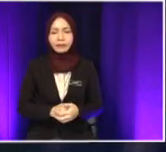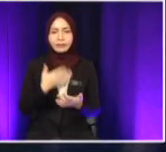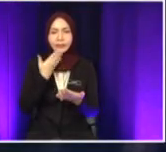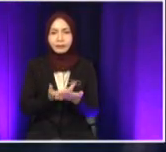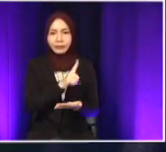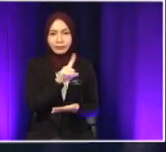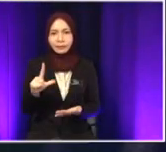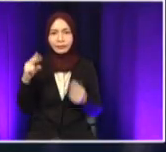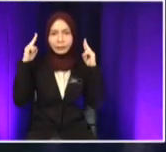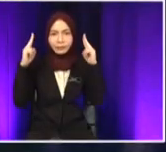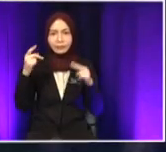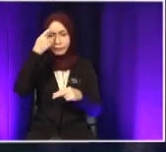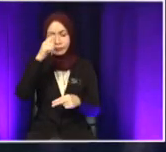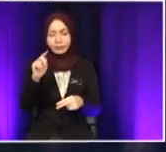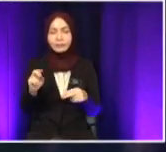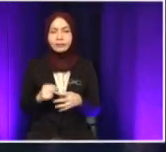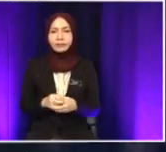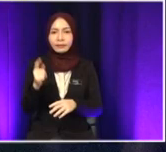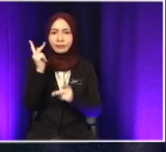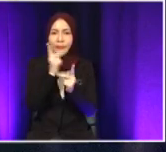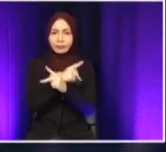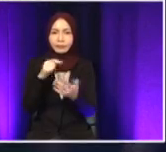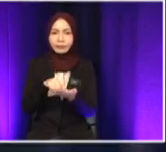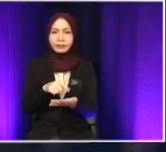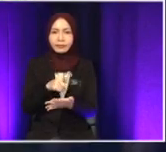segmen pada kali ini apakah yang akan saya konsisten